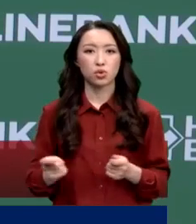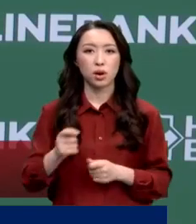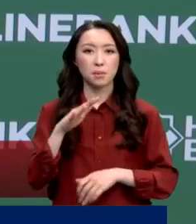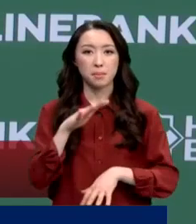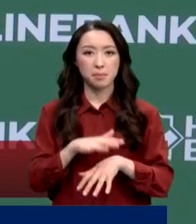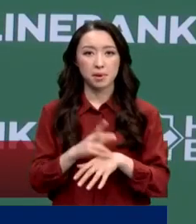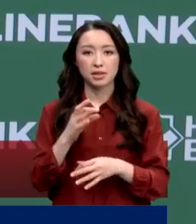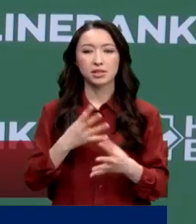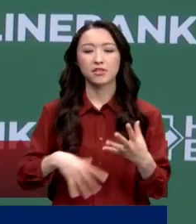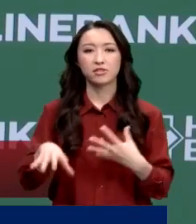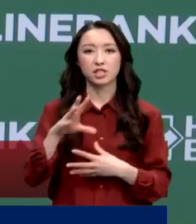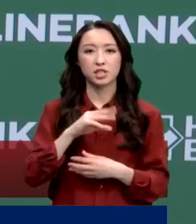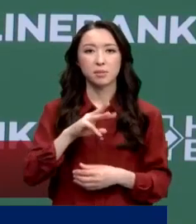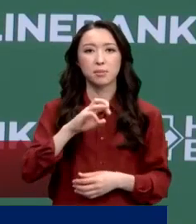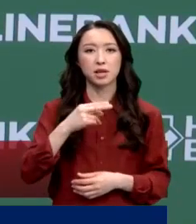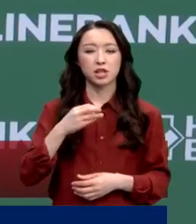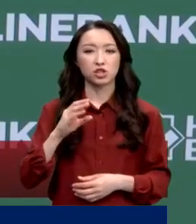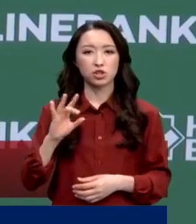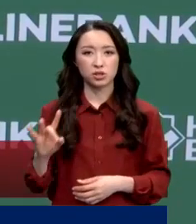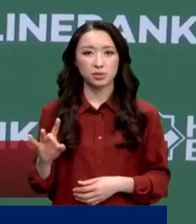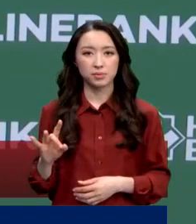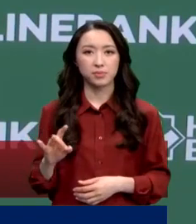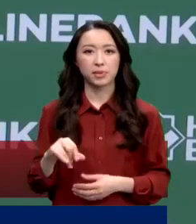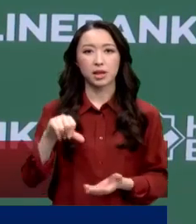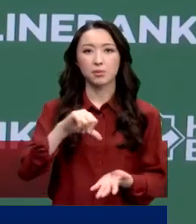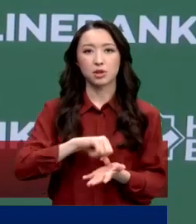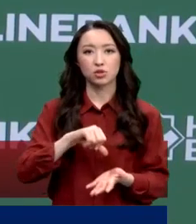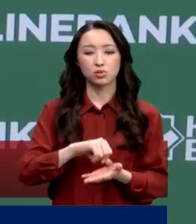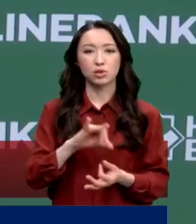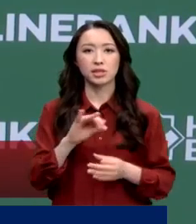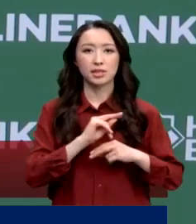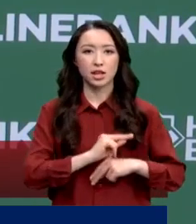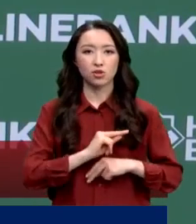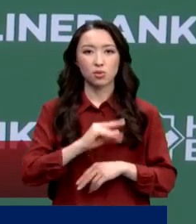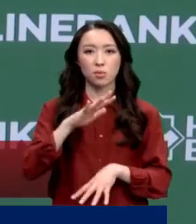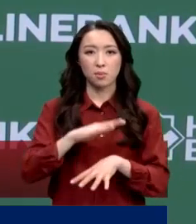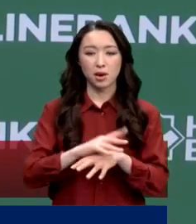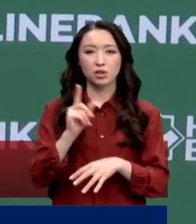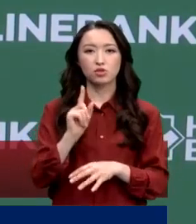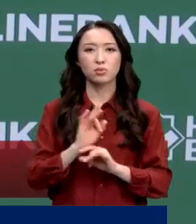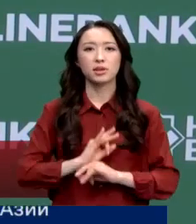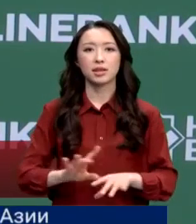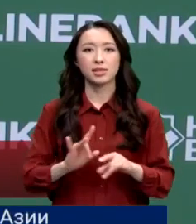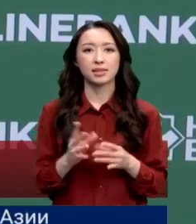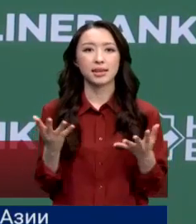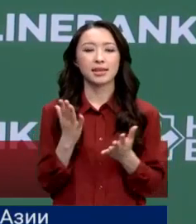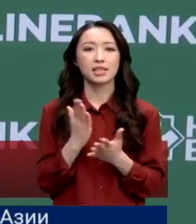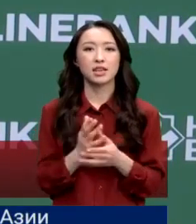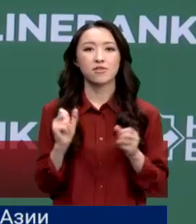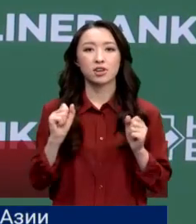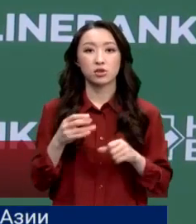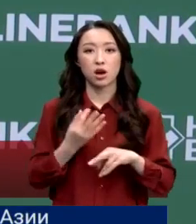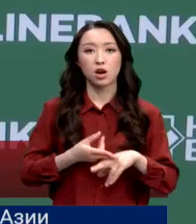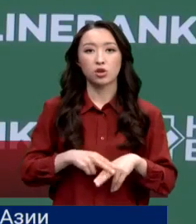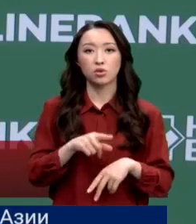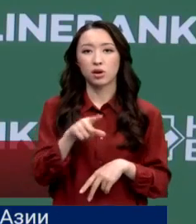со всеми менеджерами, присутствующими сотрудниками банка, чтобы они им разъяснили, какие есть возможности, о которых,